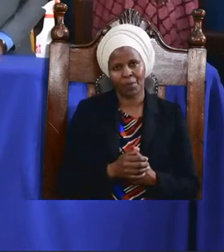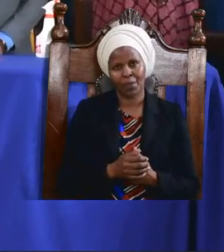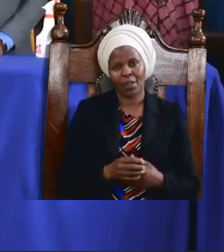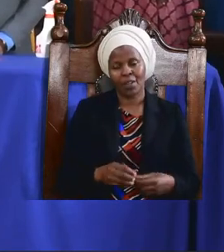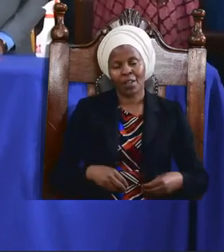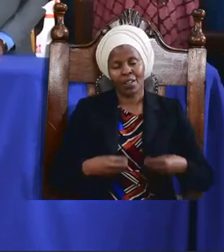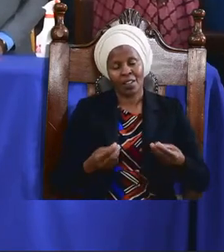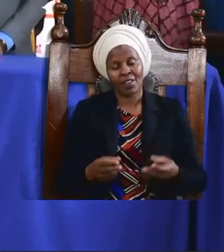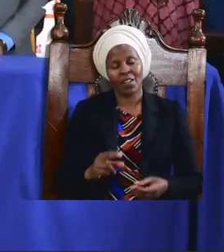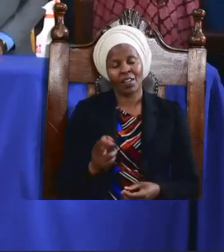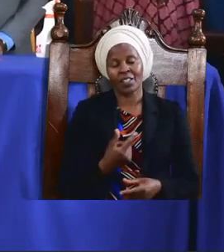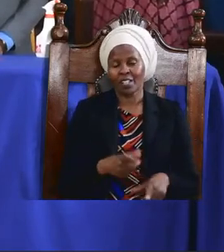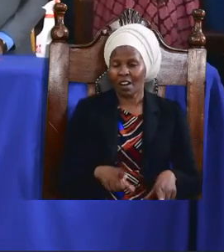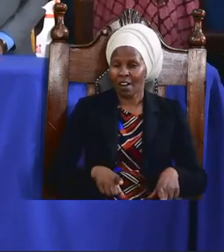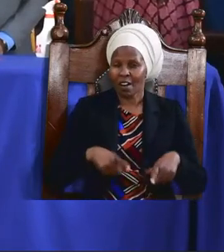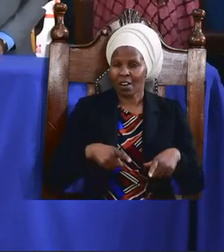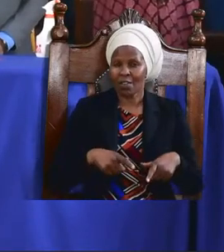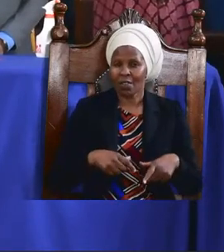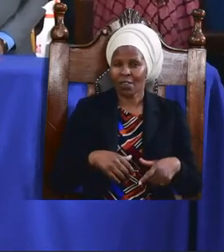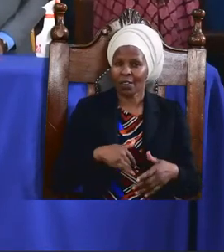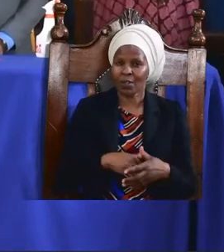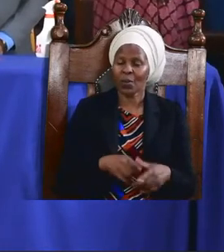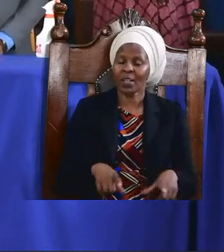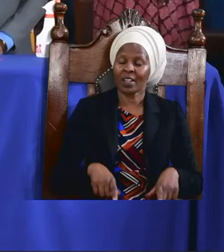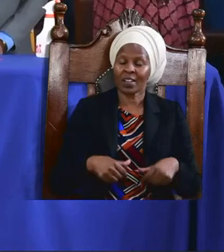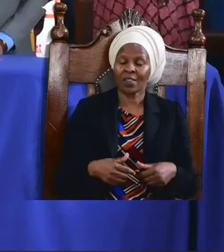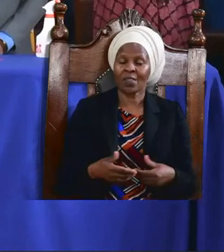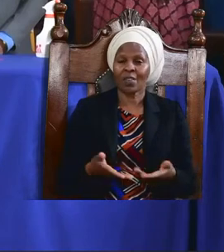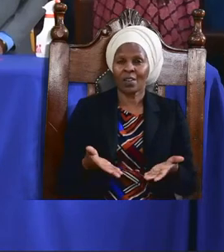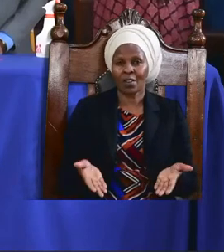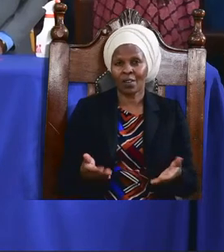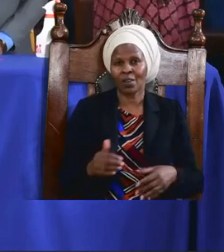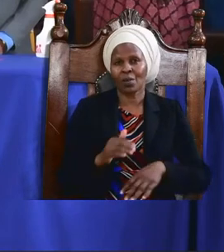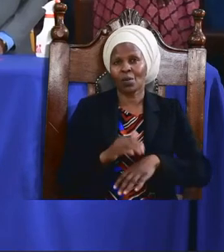kutupa maisha ya kuishi katika hapa ulimwengu.